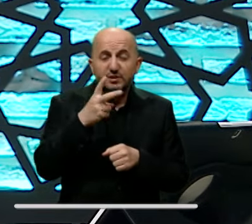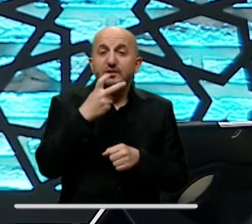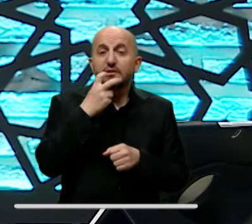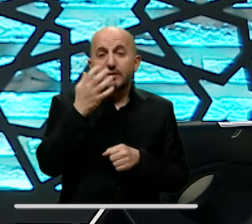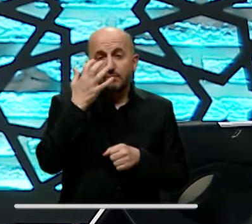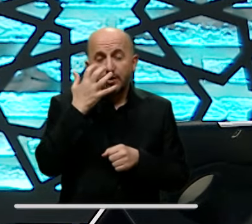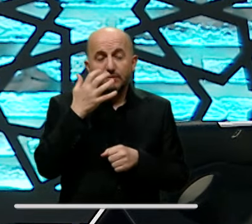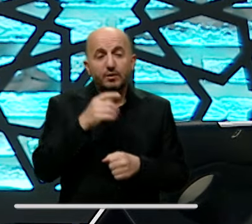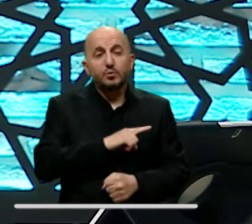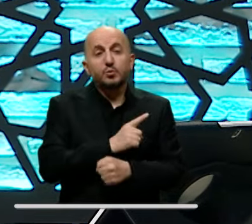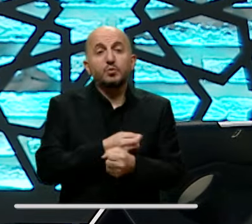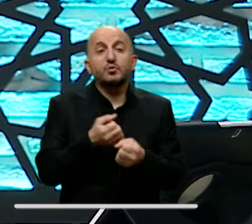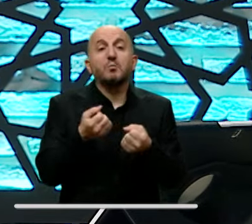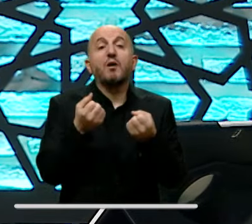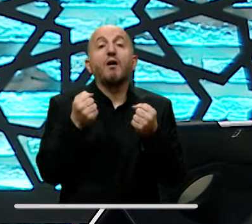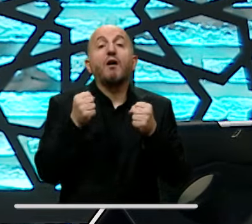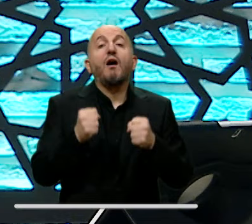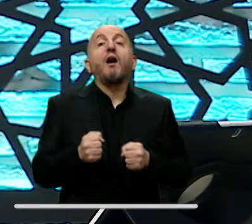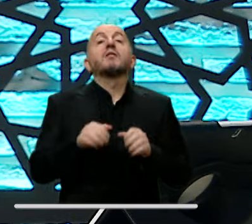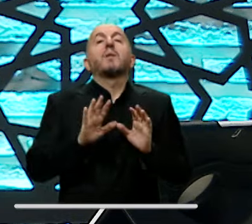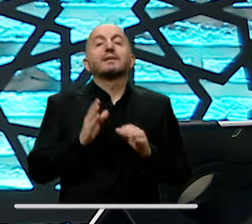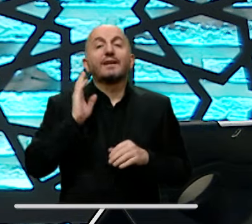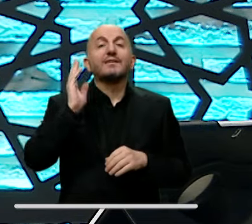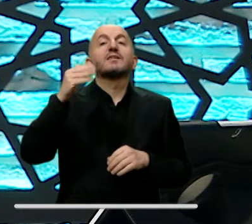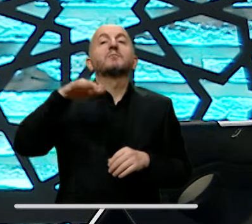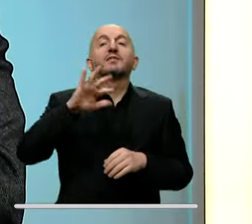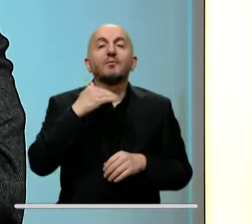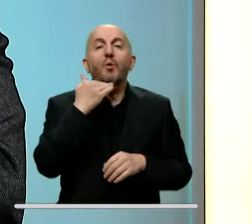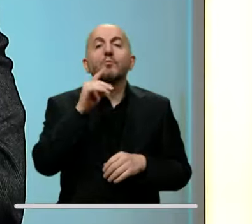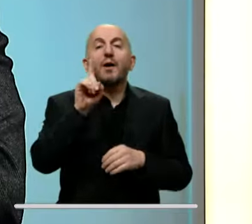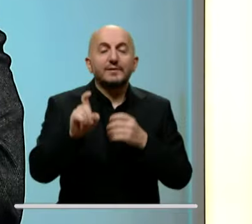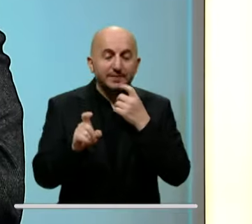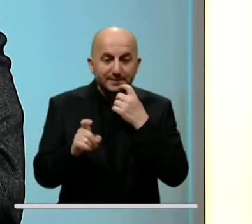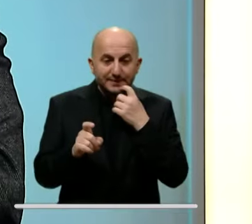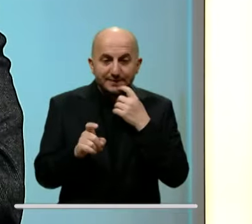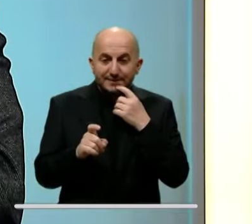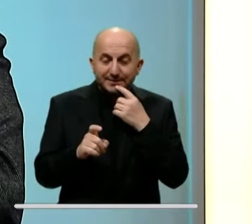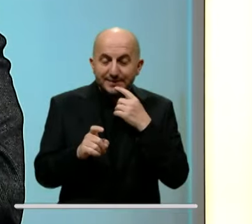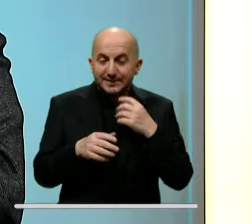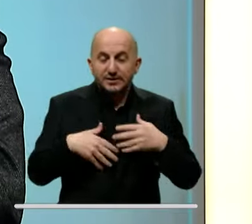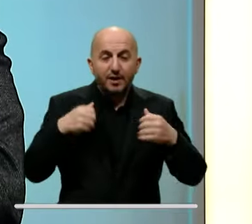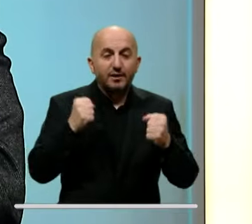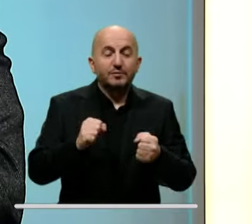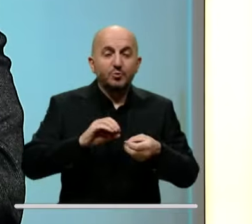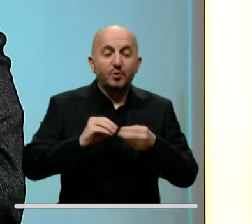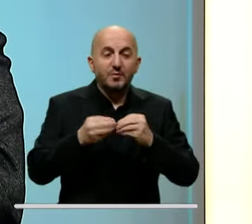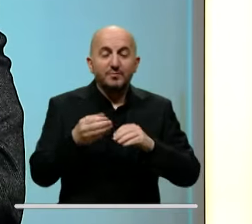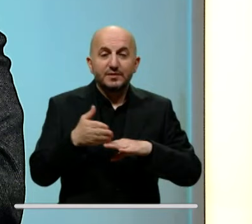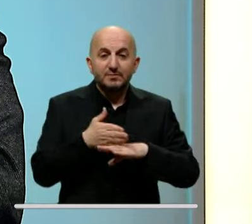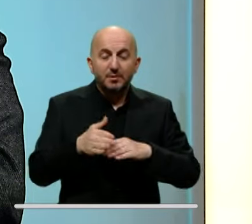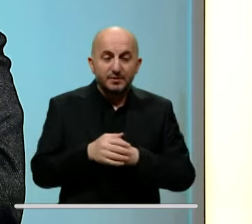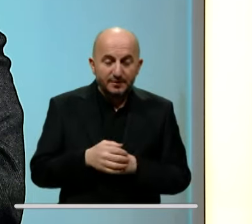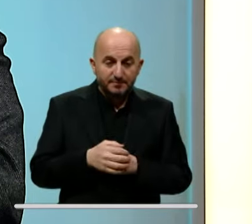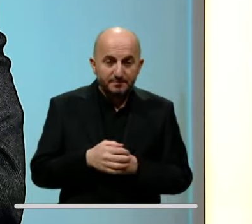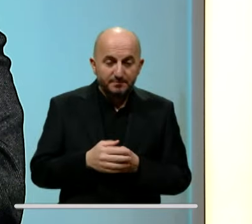artık Takatim kalmadı diyor yani gitmesem Olmaz mı diyor sağlık problemleri yüzünden Evet şimdi